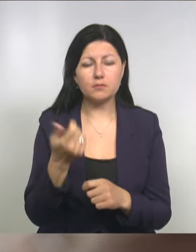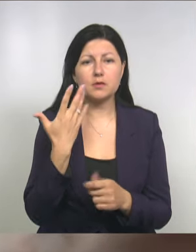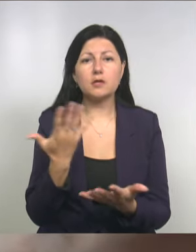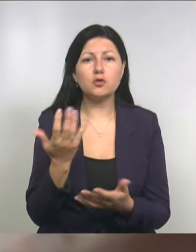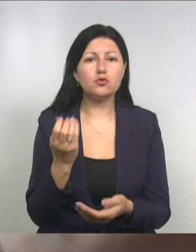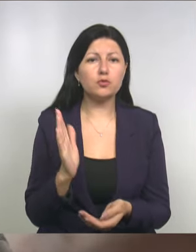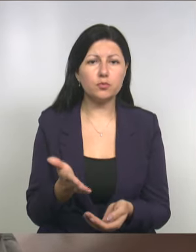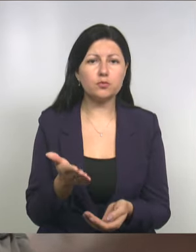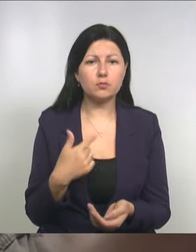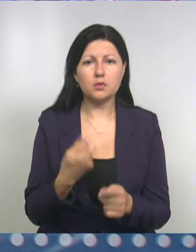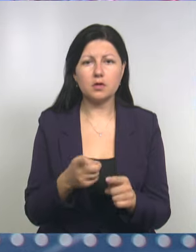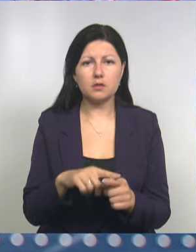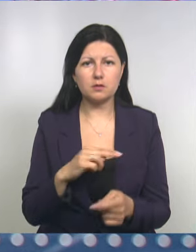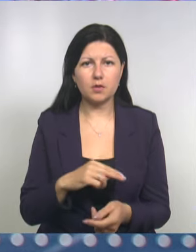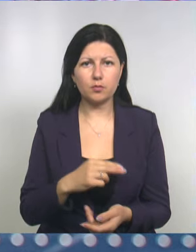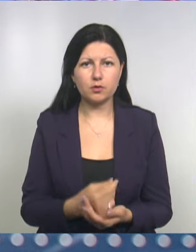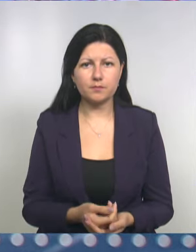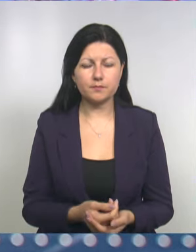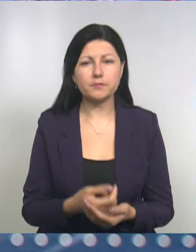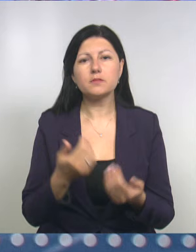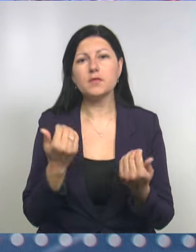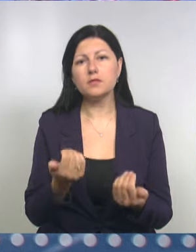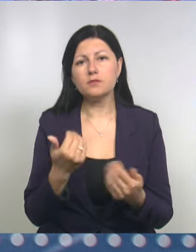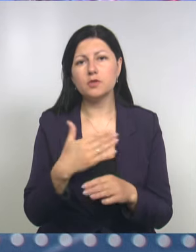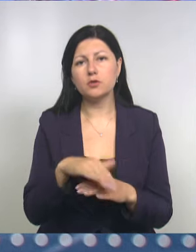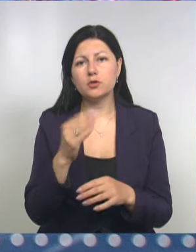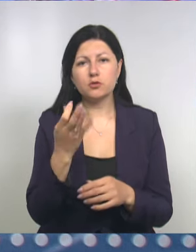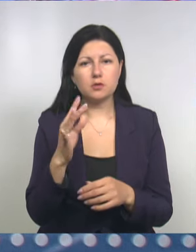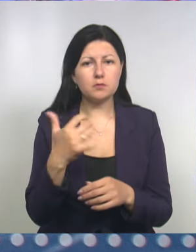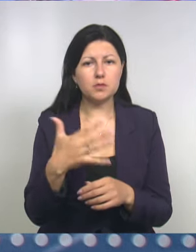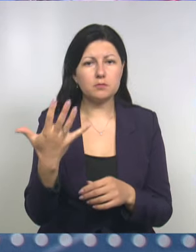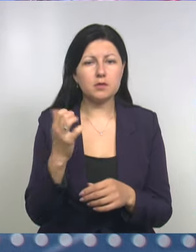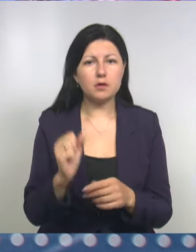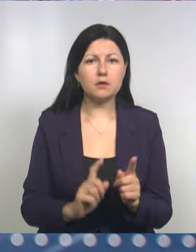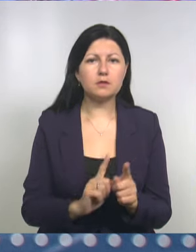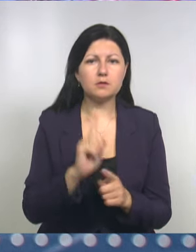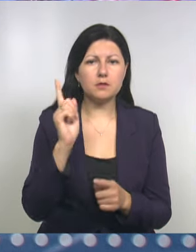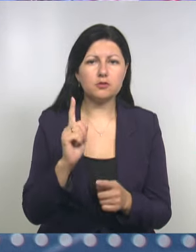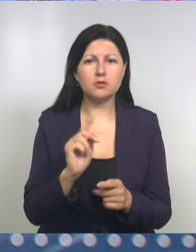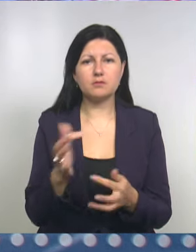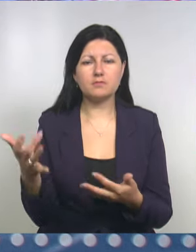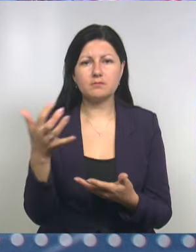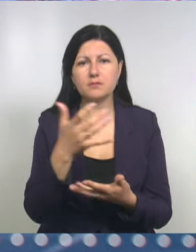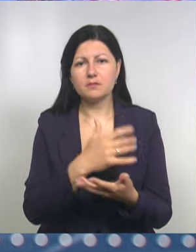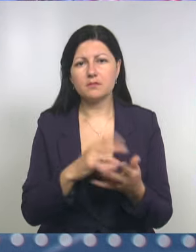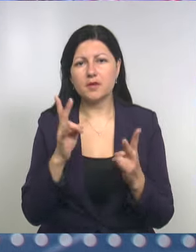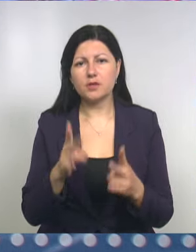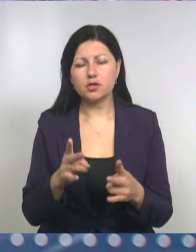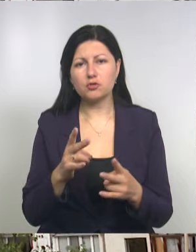будут еще, ну, сейчас мы над этим работаем. Сегодня же на Щёрса 55А приступили к демонтажу поврежденной части